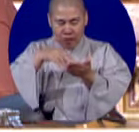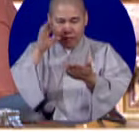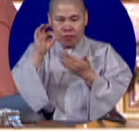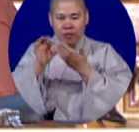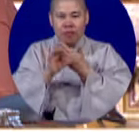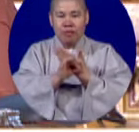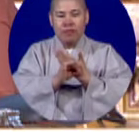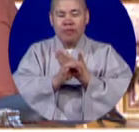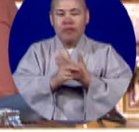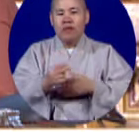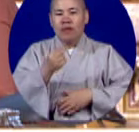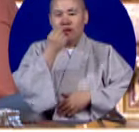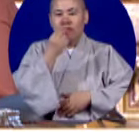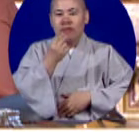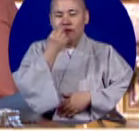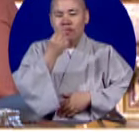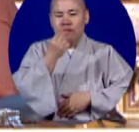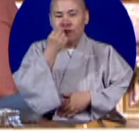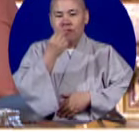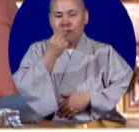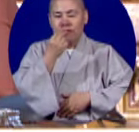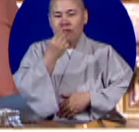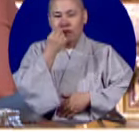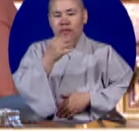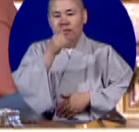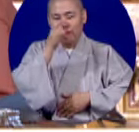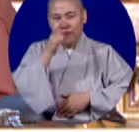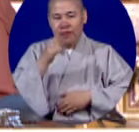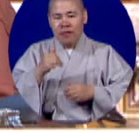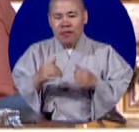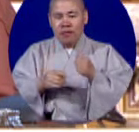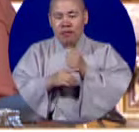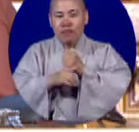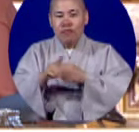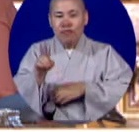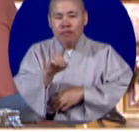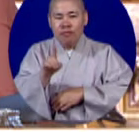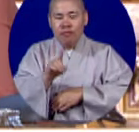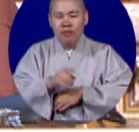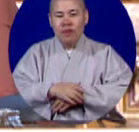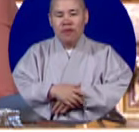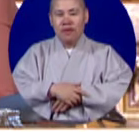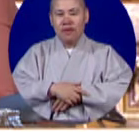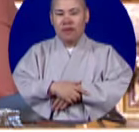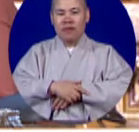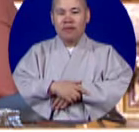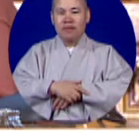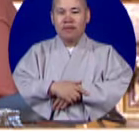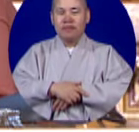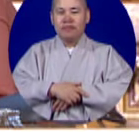중생을 무엇을 중생이라고 하는가? 중생.